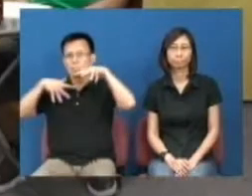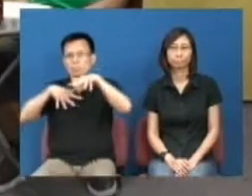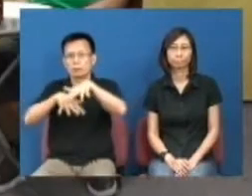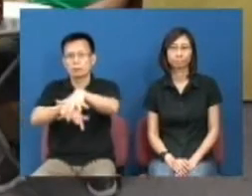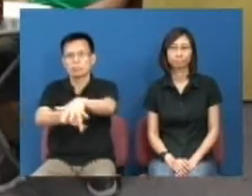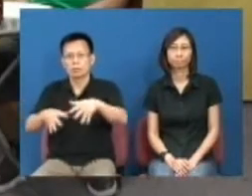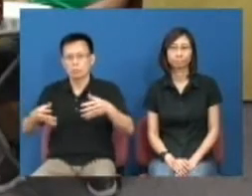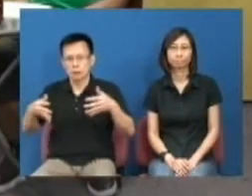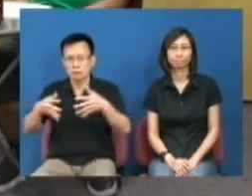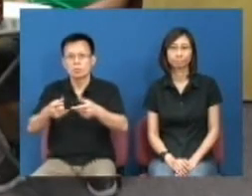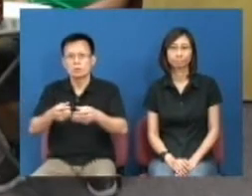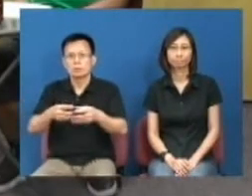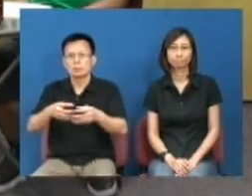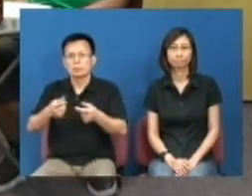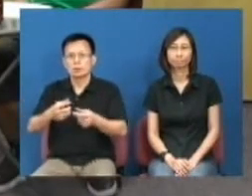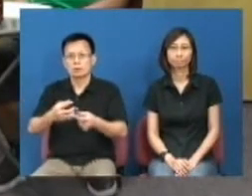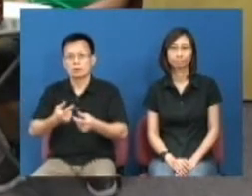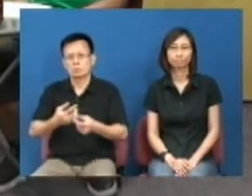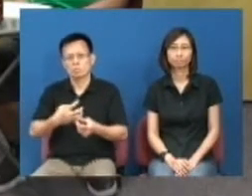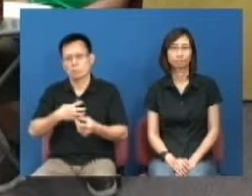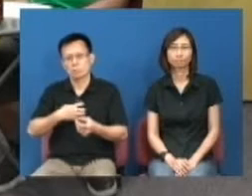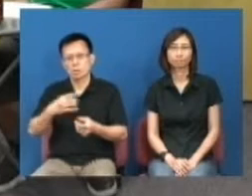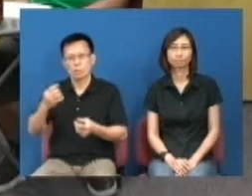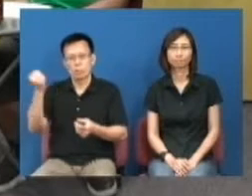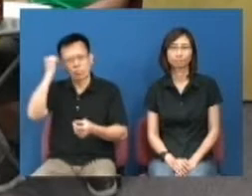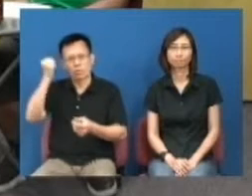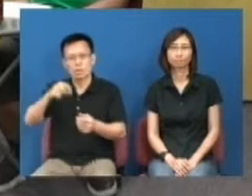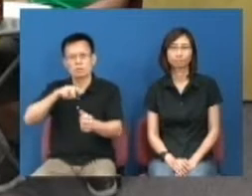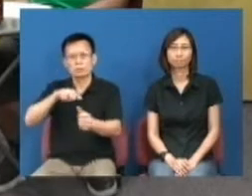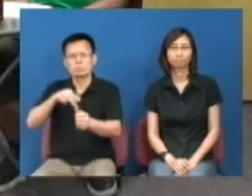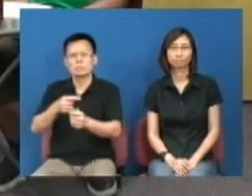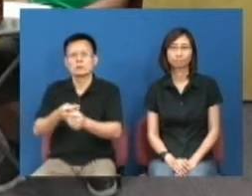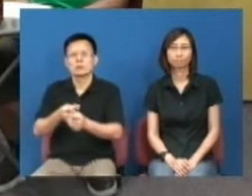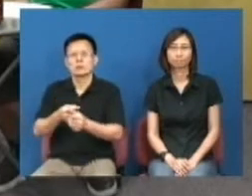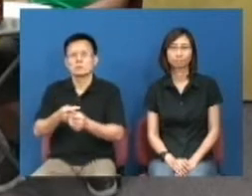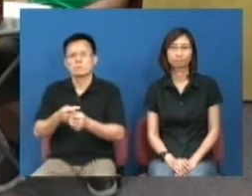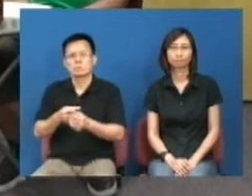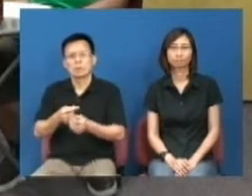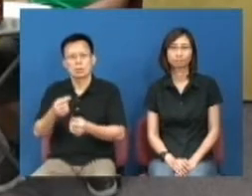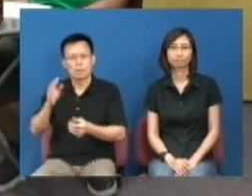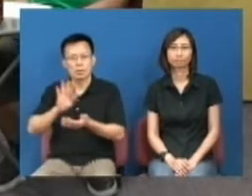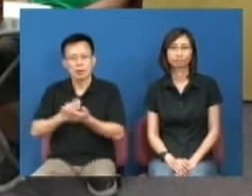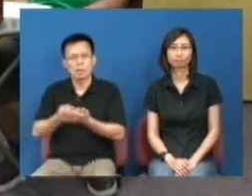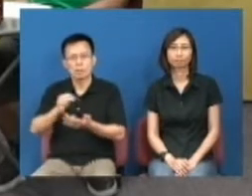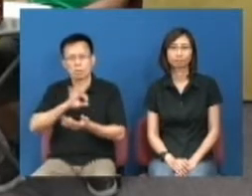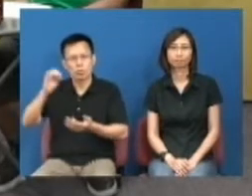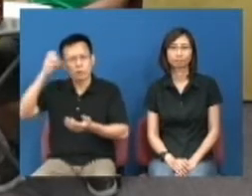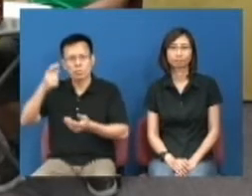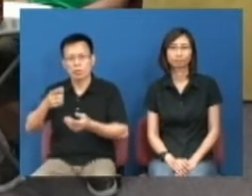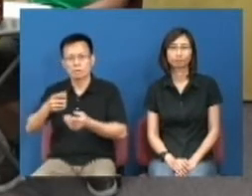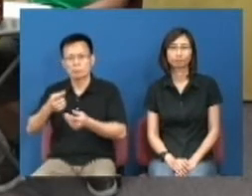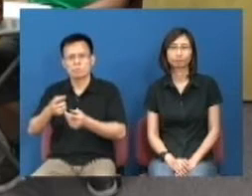方，即係佢覺得好難應付。如果有咩事嘅時候，但係佢冇諗到就係話，當你不停咁引動嗰